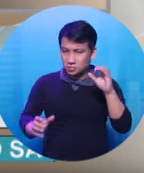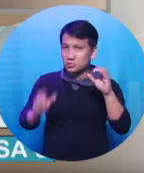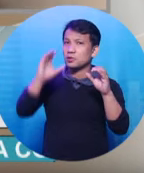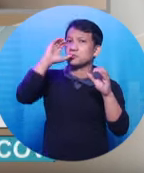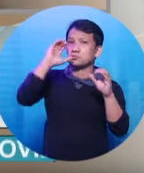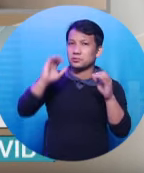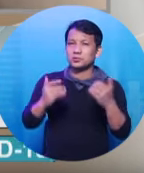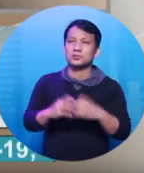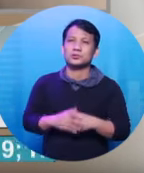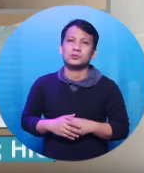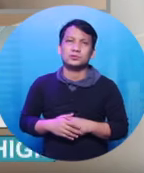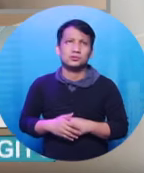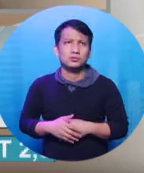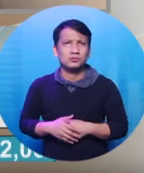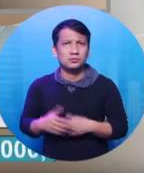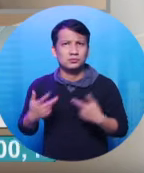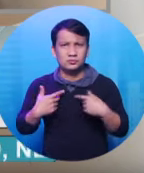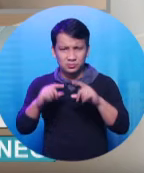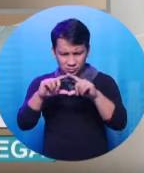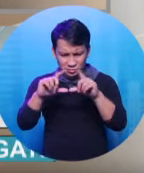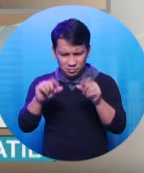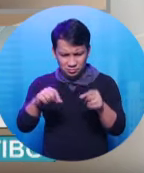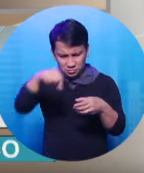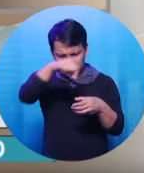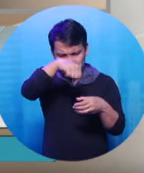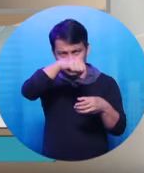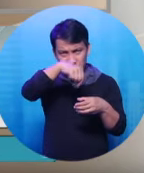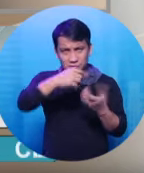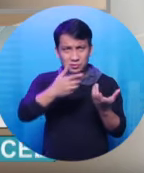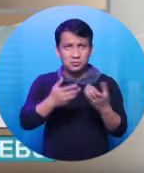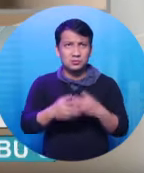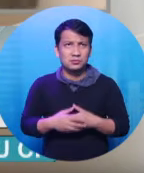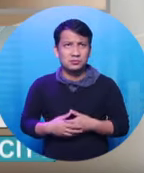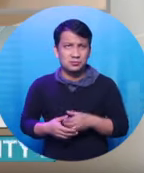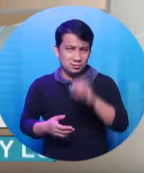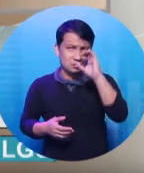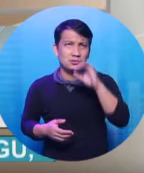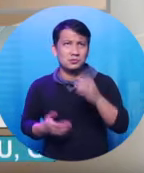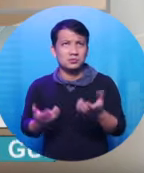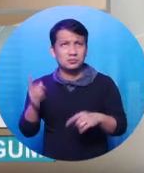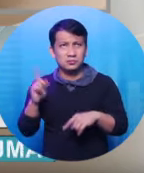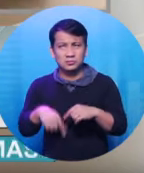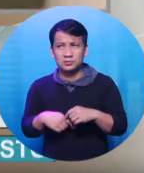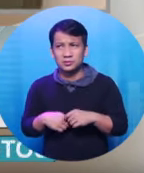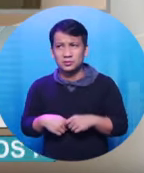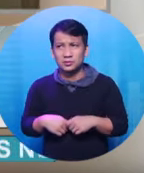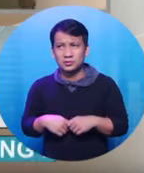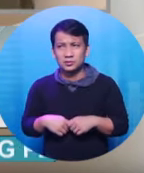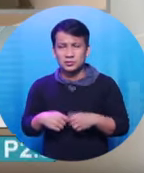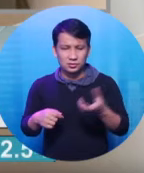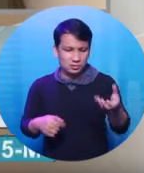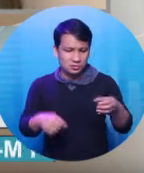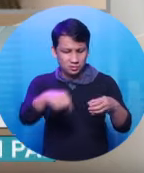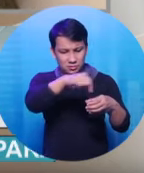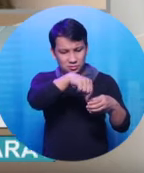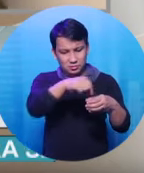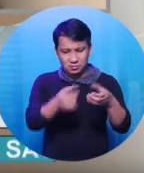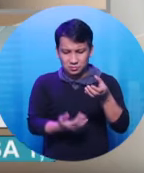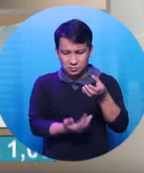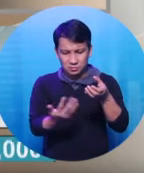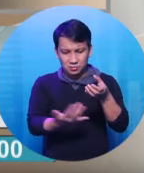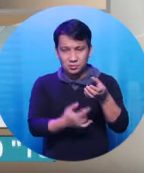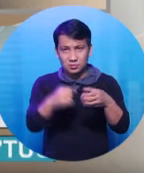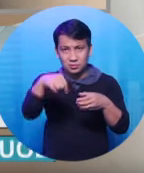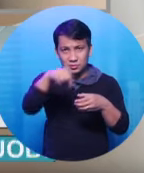isang boteng beer. So meron siyang powder nilagay sa isang boteng beer at ininom niya. Hindi po, sabay baso po. Nagpakulo po siya ng